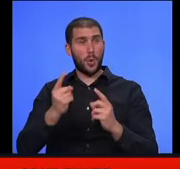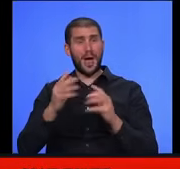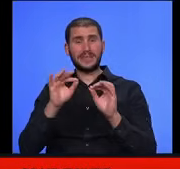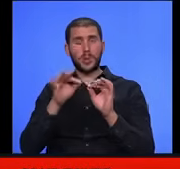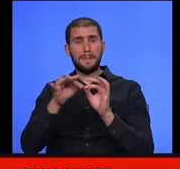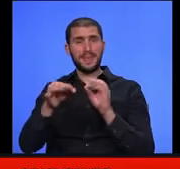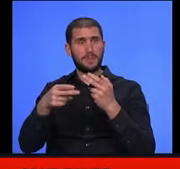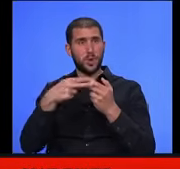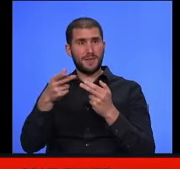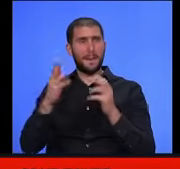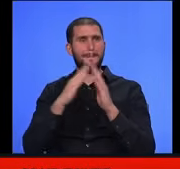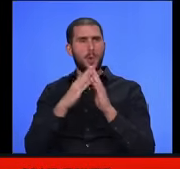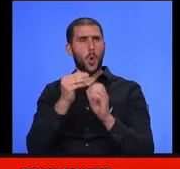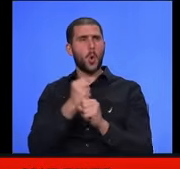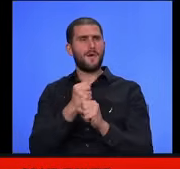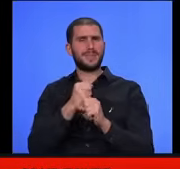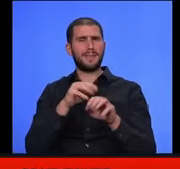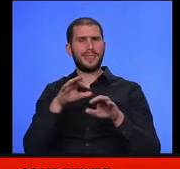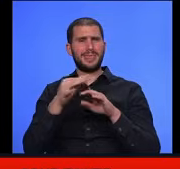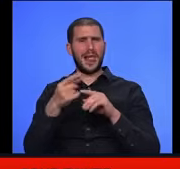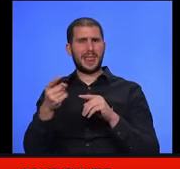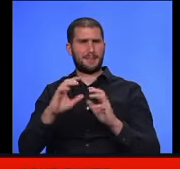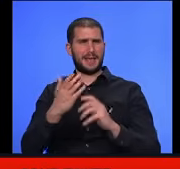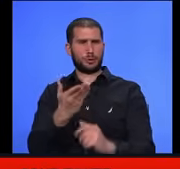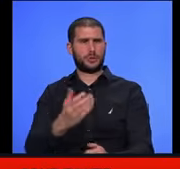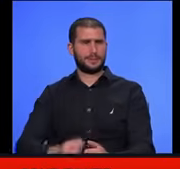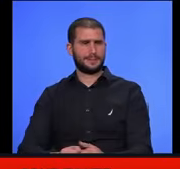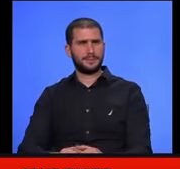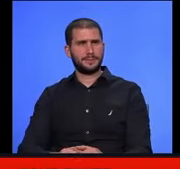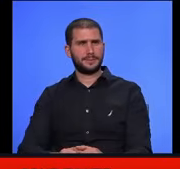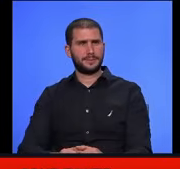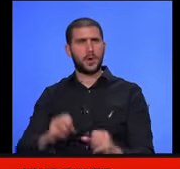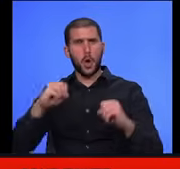עשרות מטרים ממגורי העובדים התאילנדים בקיבוץ.